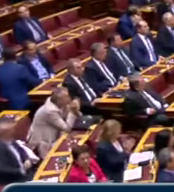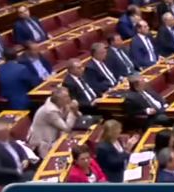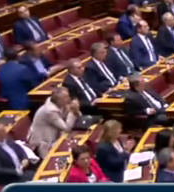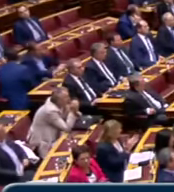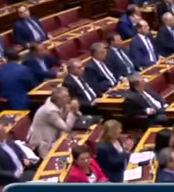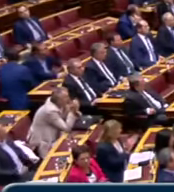ιδιωτική